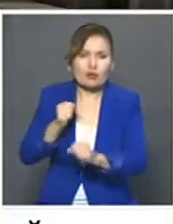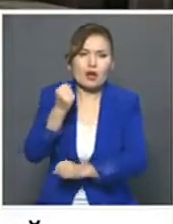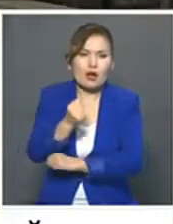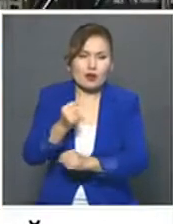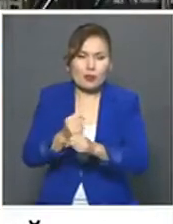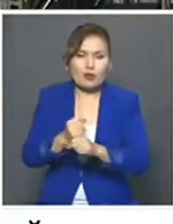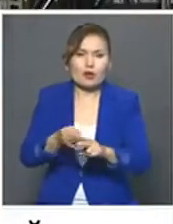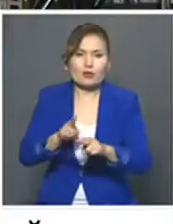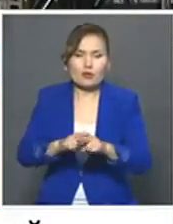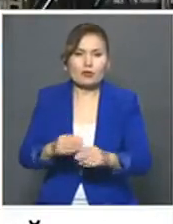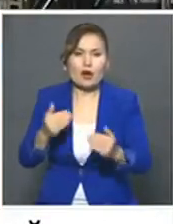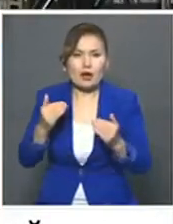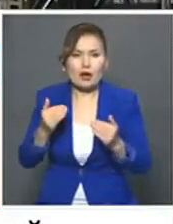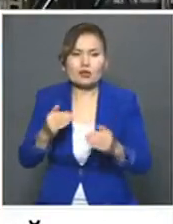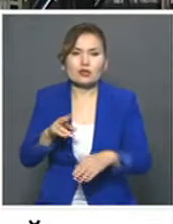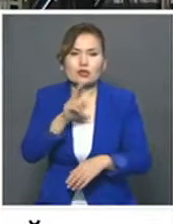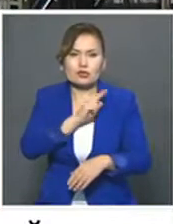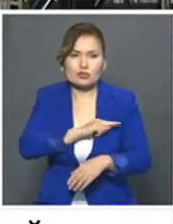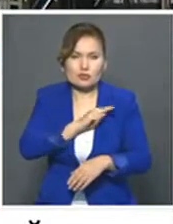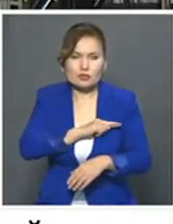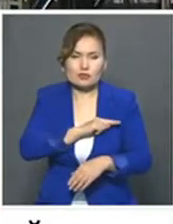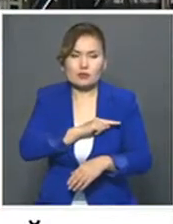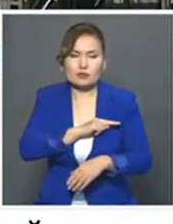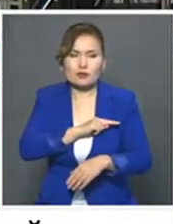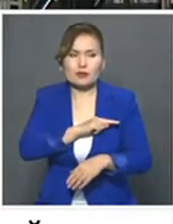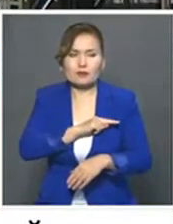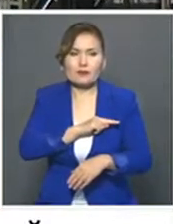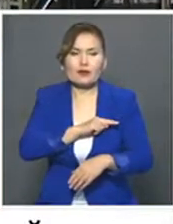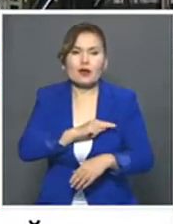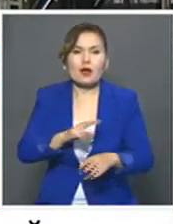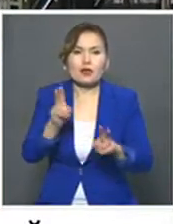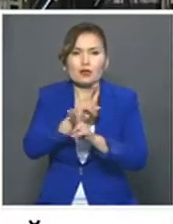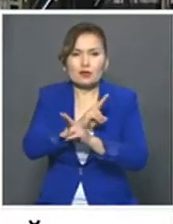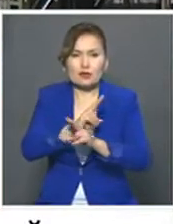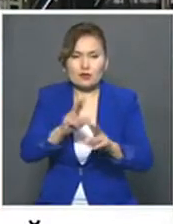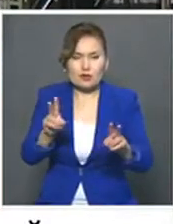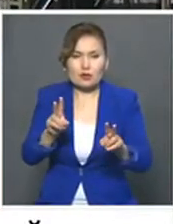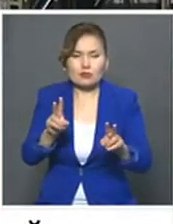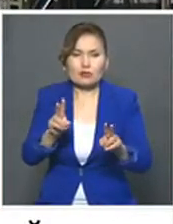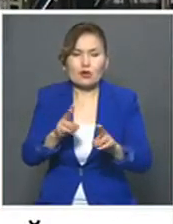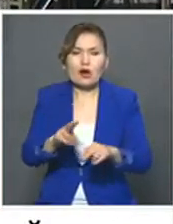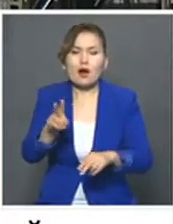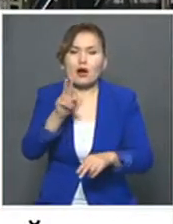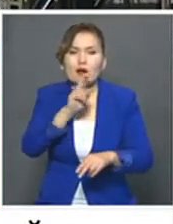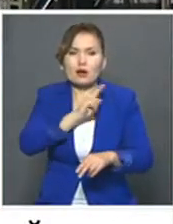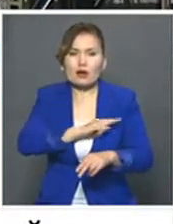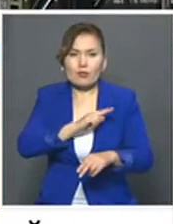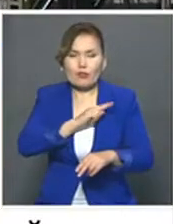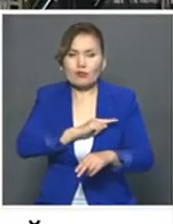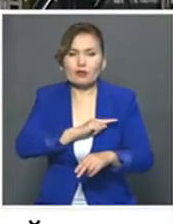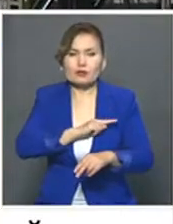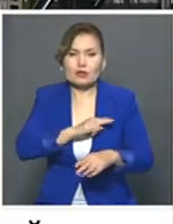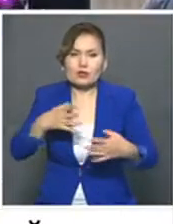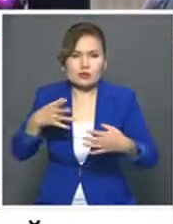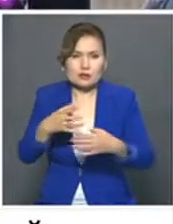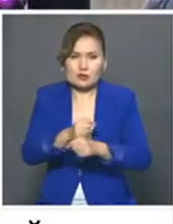78 адам бүгінгі таңда жұмысын істеп жатырмыз. Бірде бір адамдың біз жұмыс орын біз